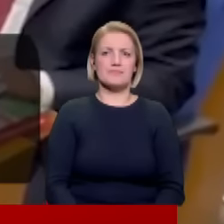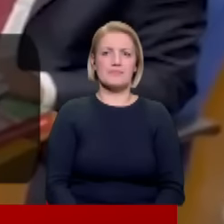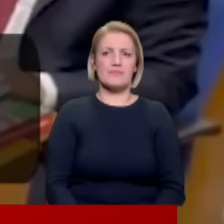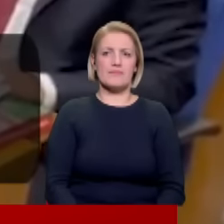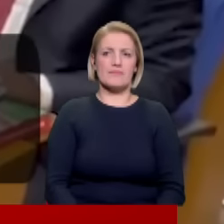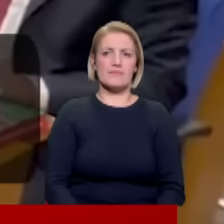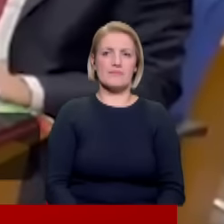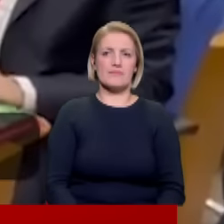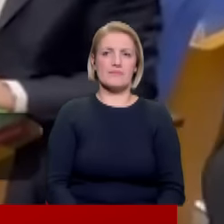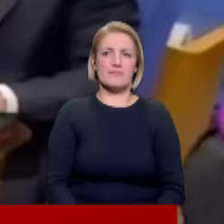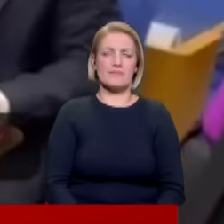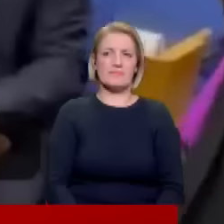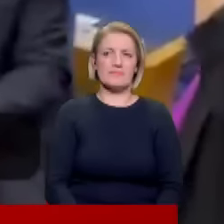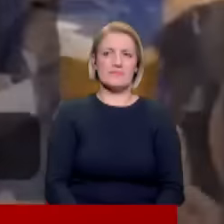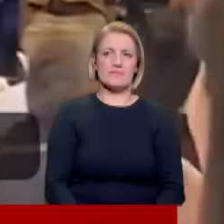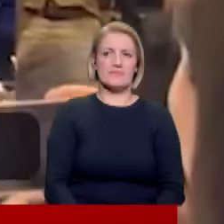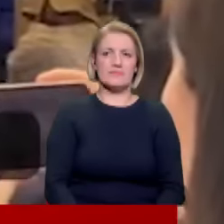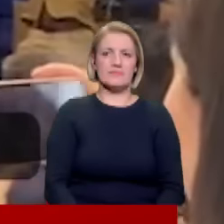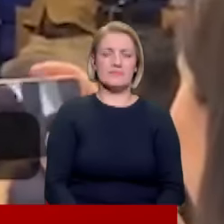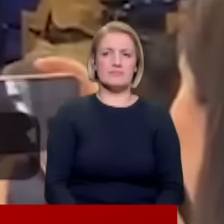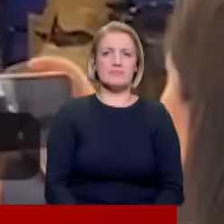istifa etmesini bekliyoruz.